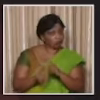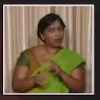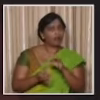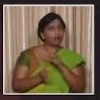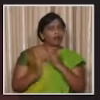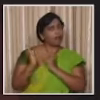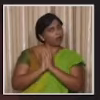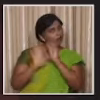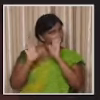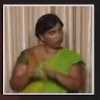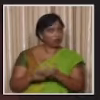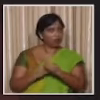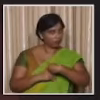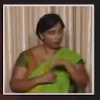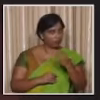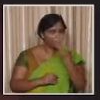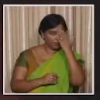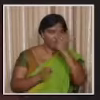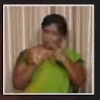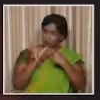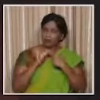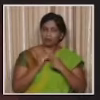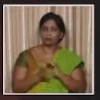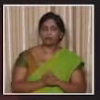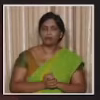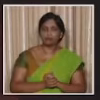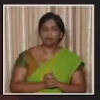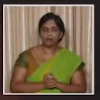ප්‍රජායිතී තියාගෙන යන්න ඉඩ දෙනවද? කරුණාකර උත්තරය දෙන්න.